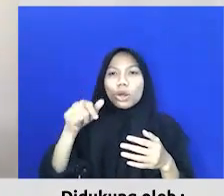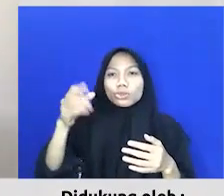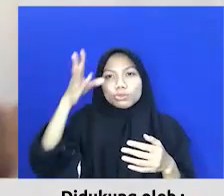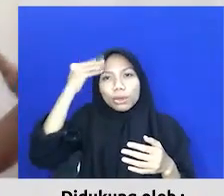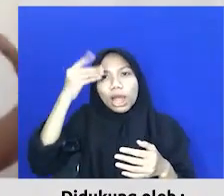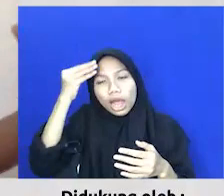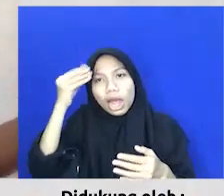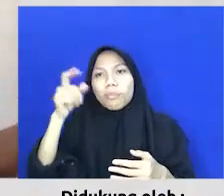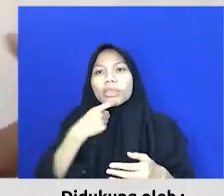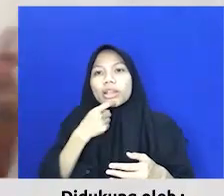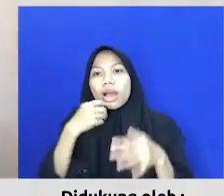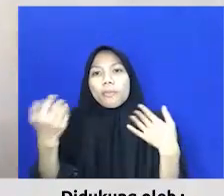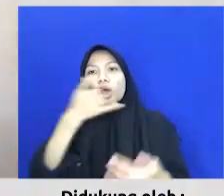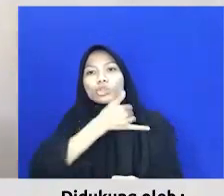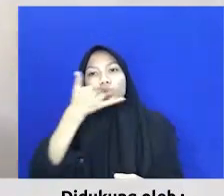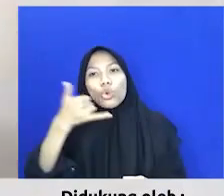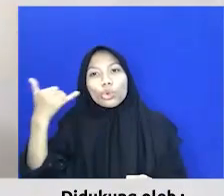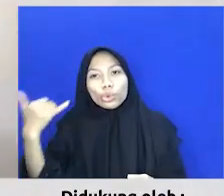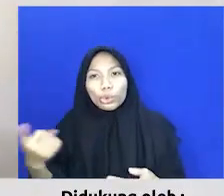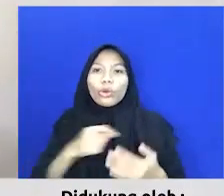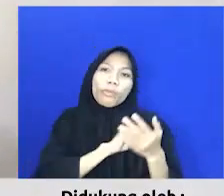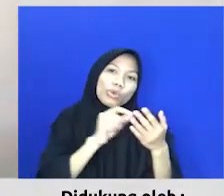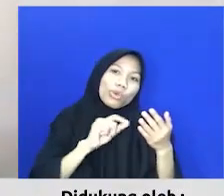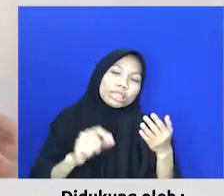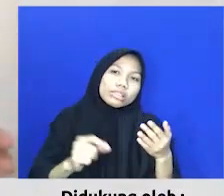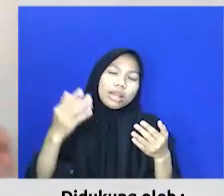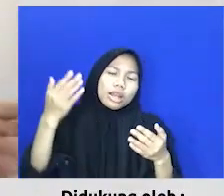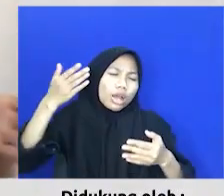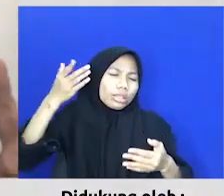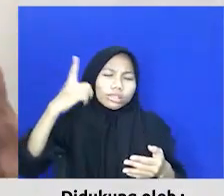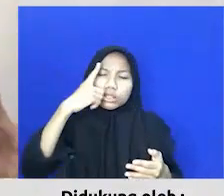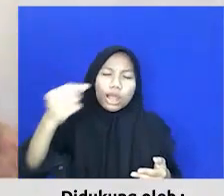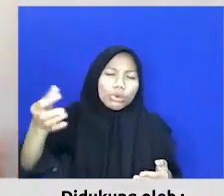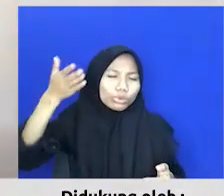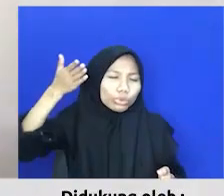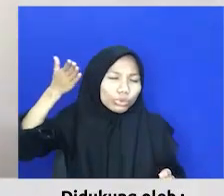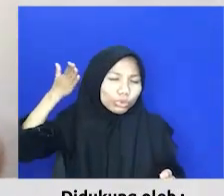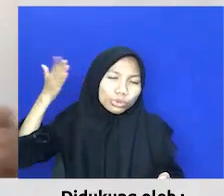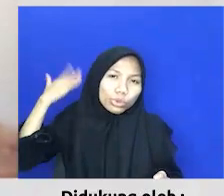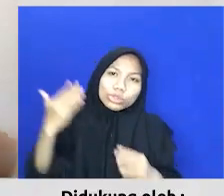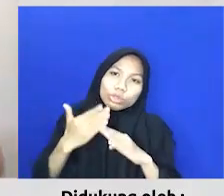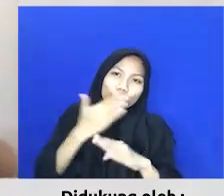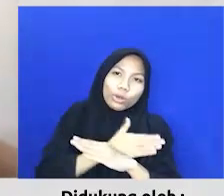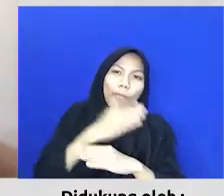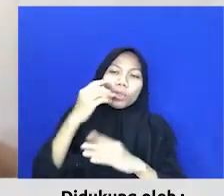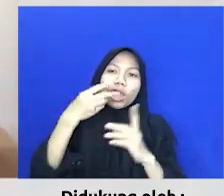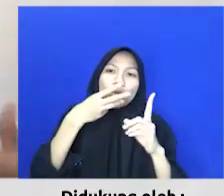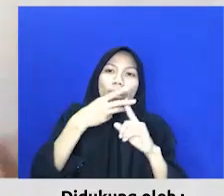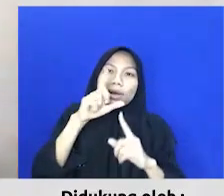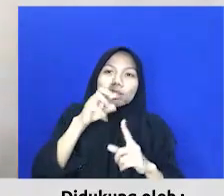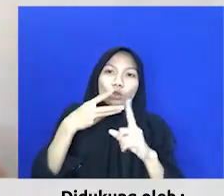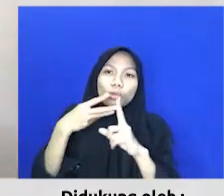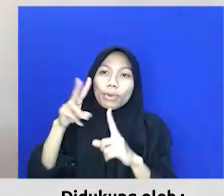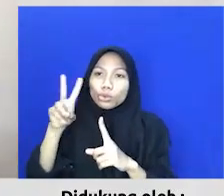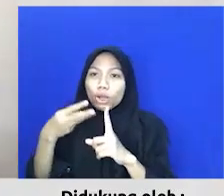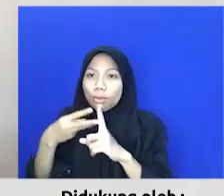gitu. Gue mundur waktu itu. Ini Billy Wilder di apartemen itu bisa dianalisa pakai pendekatan 8